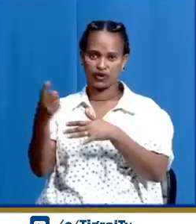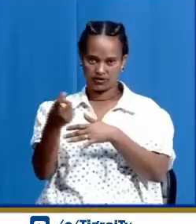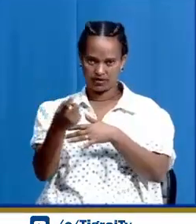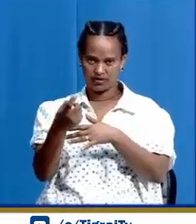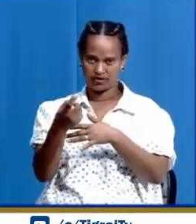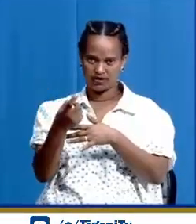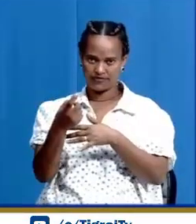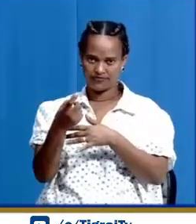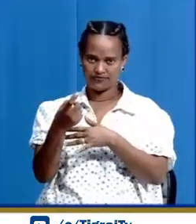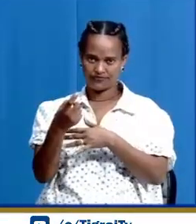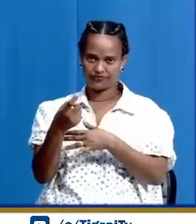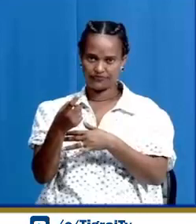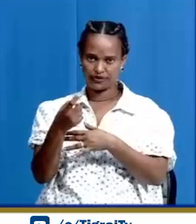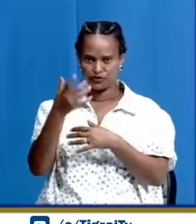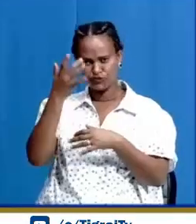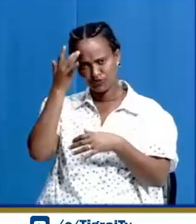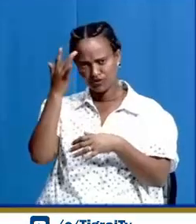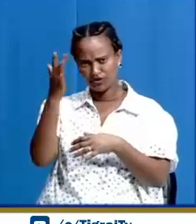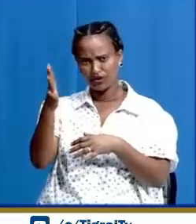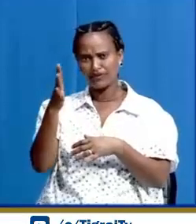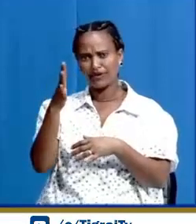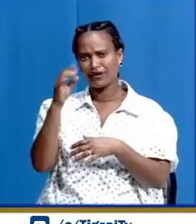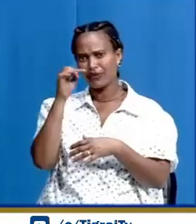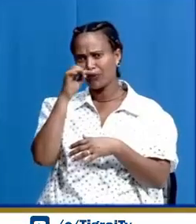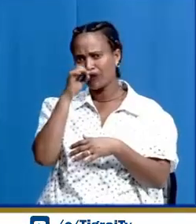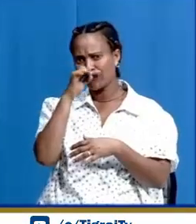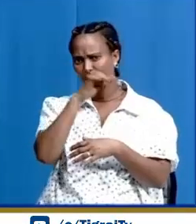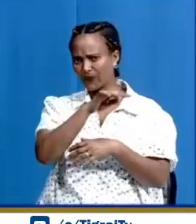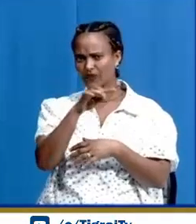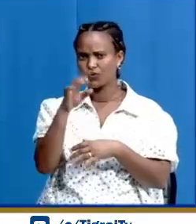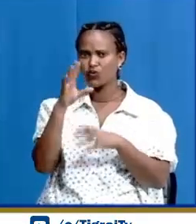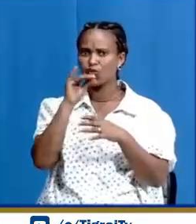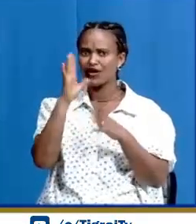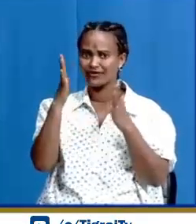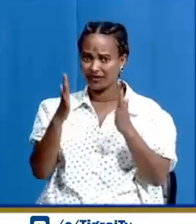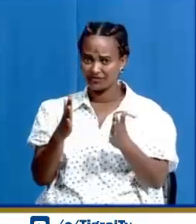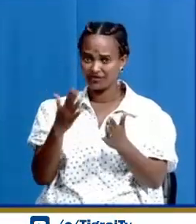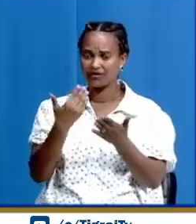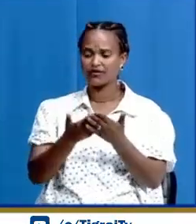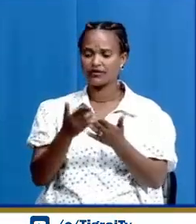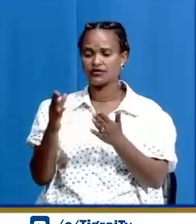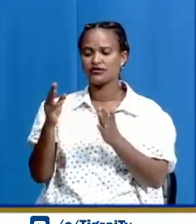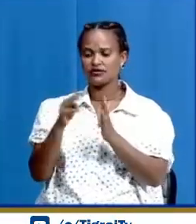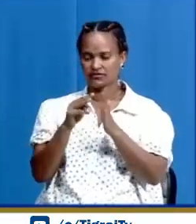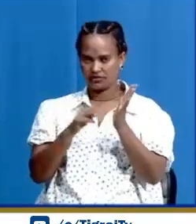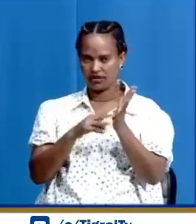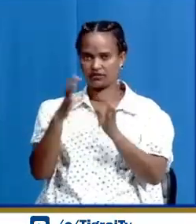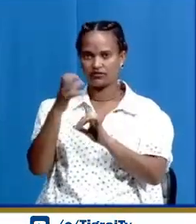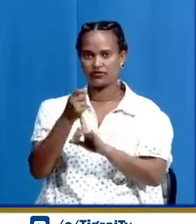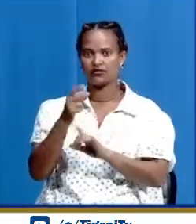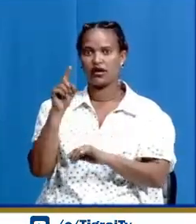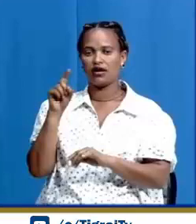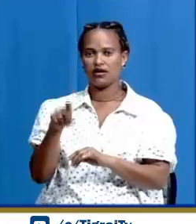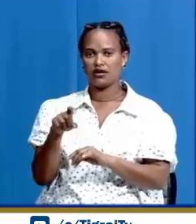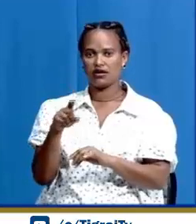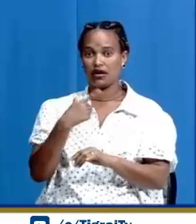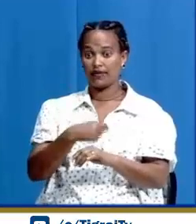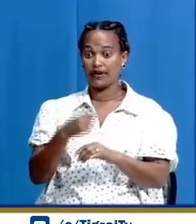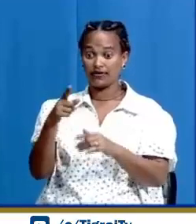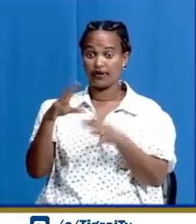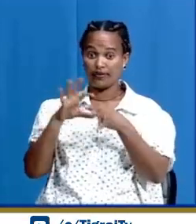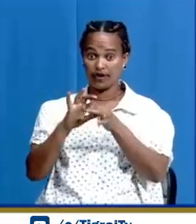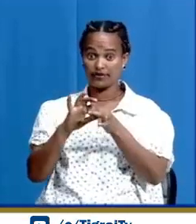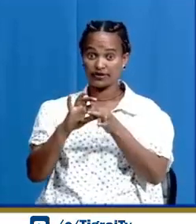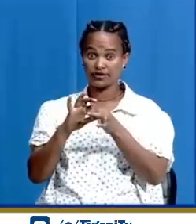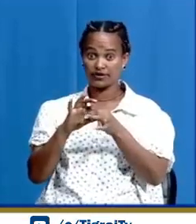ብዙ ሃበ ተላክዐ ወረታት ካብ ከምዚ ዓይነት ክንእረም ኣለና ዝብል ሓሳብ እዩ ዘለኒ። ኣባላት እታ